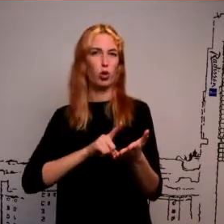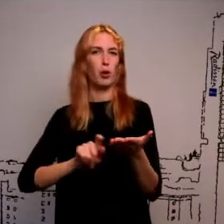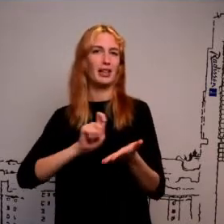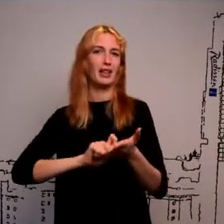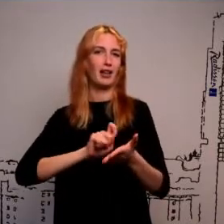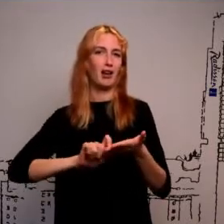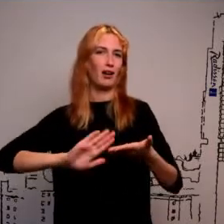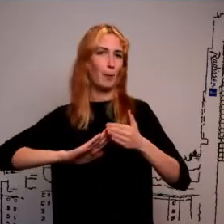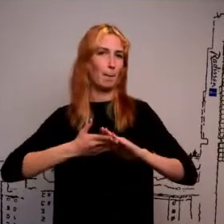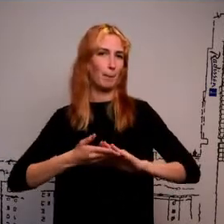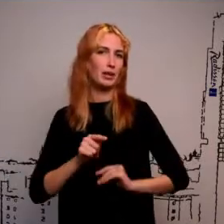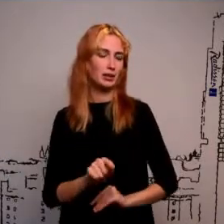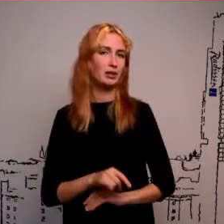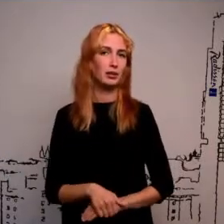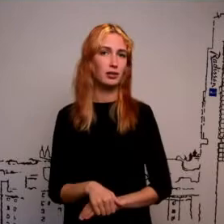lepingut.